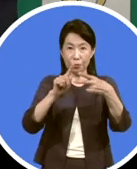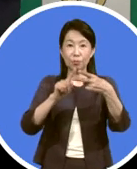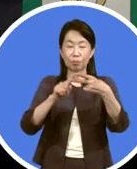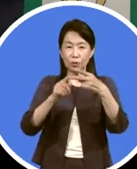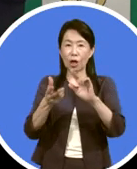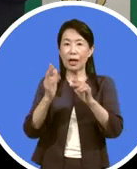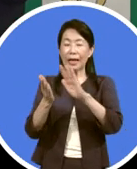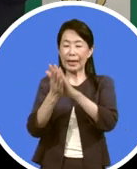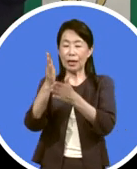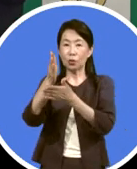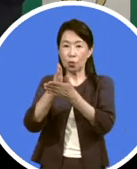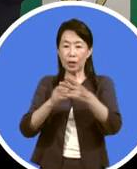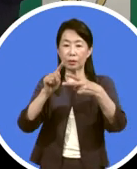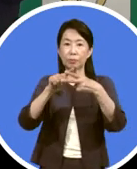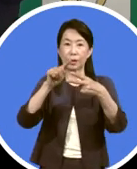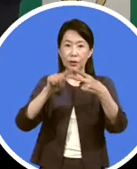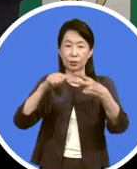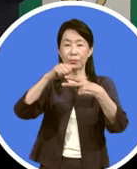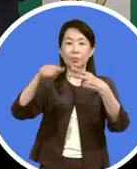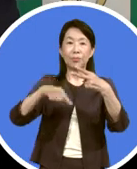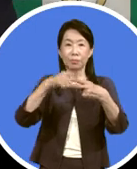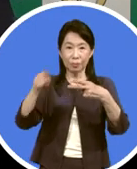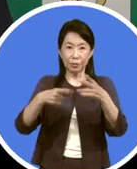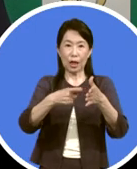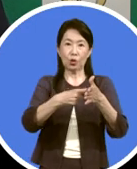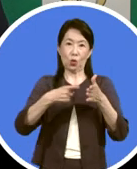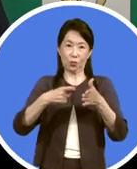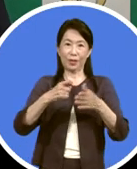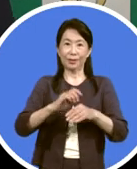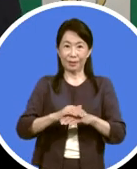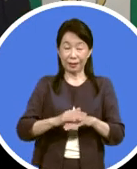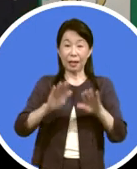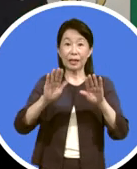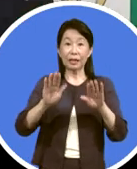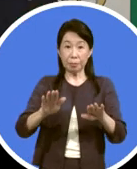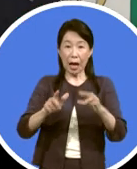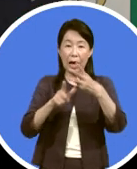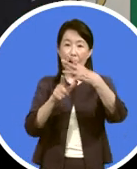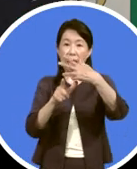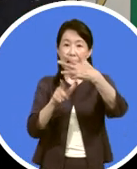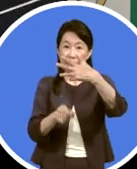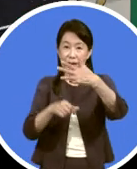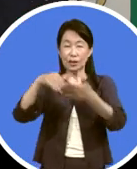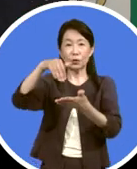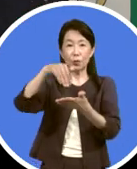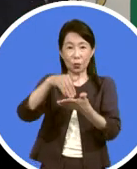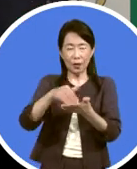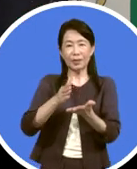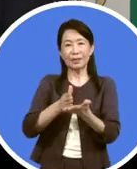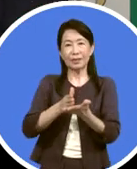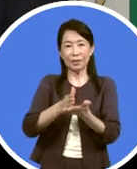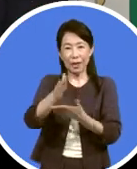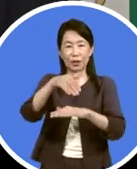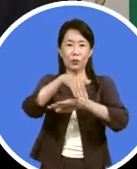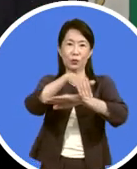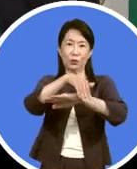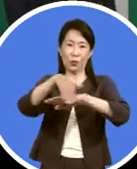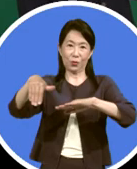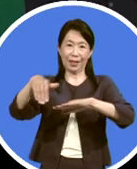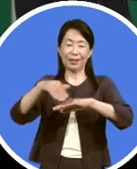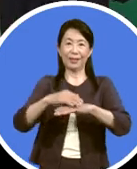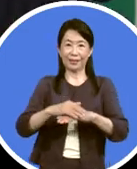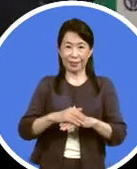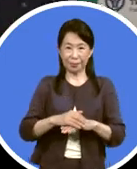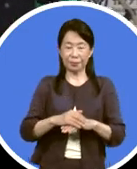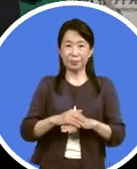割引をさせていただくということでございます今のところ8月の終わりぐらいにスタートしたいという風に考えており